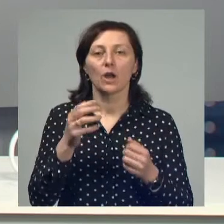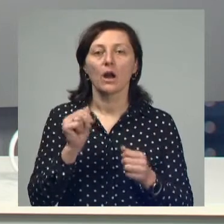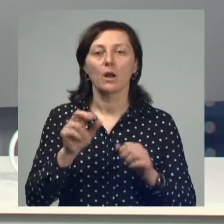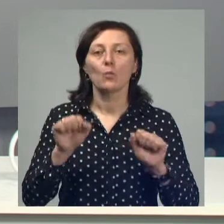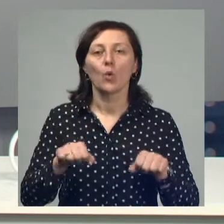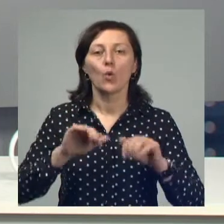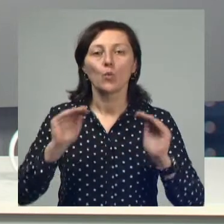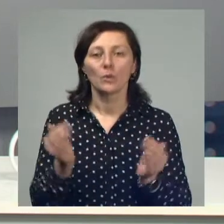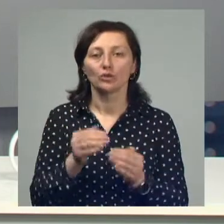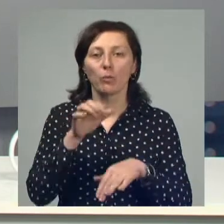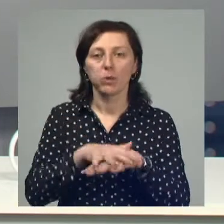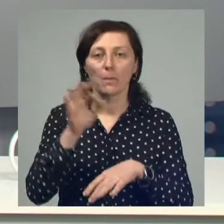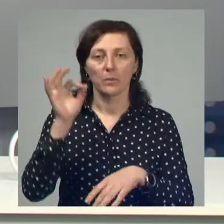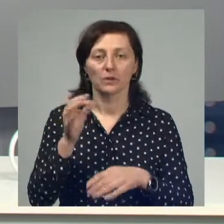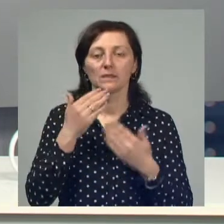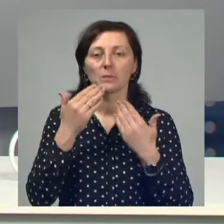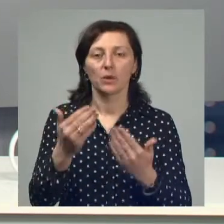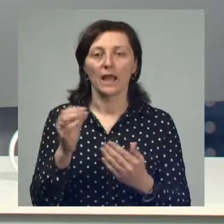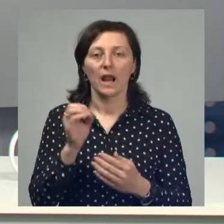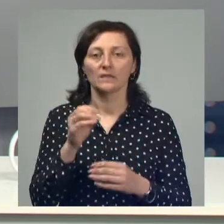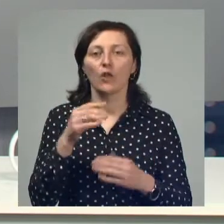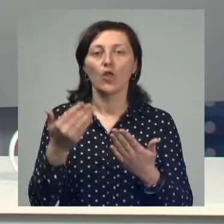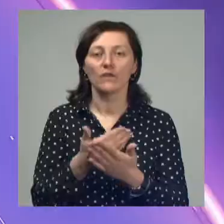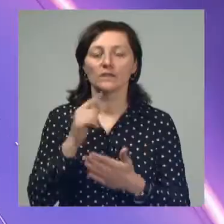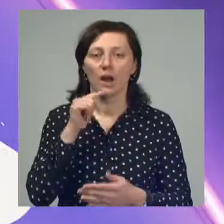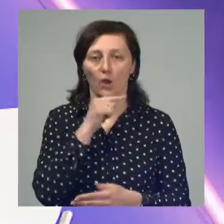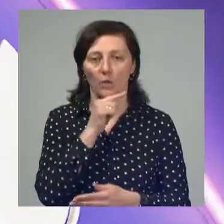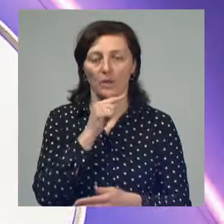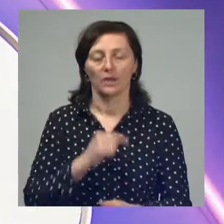проценты спросим у елизавета верещагиной областях экономики